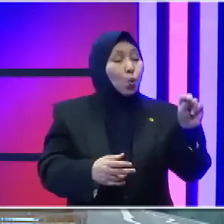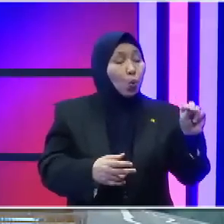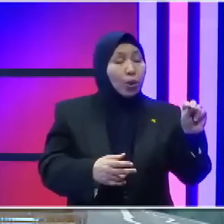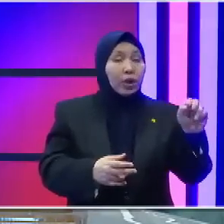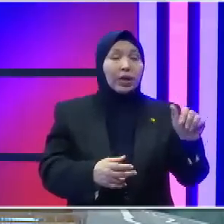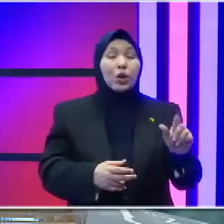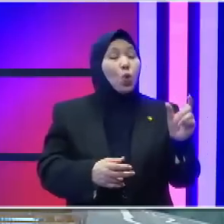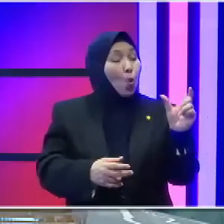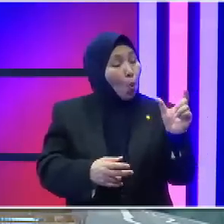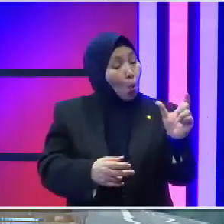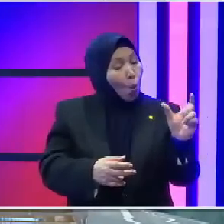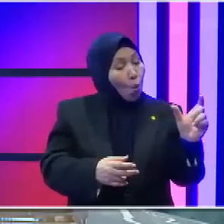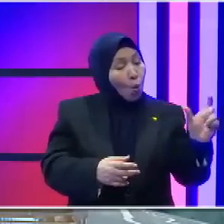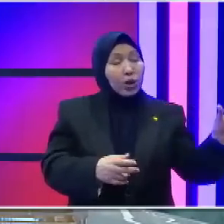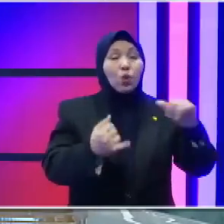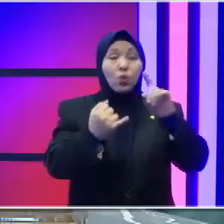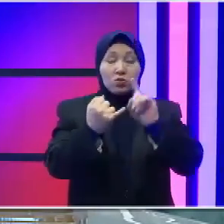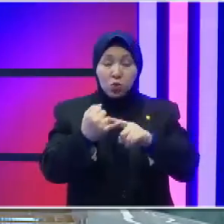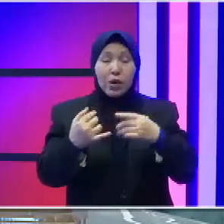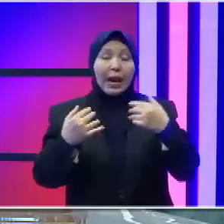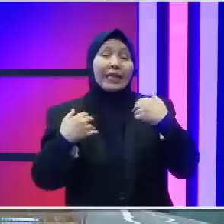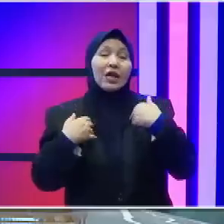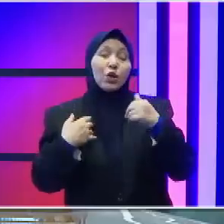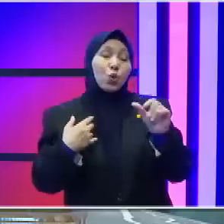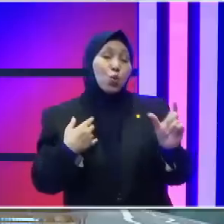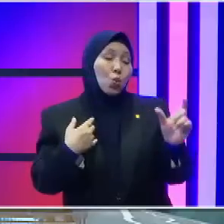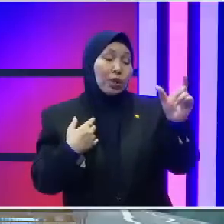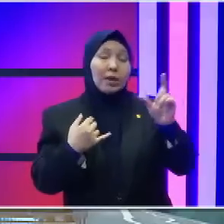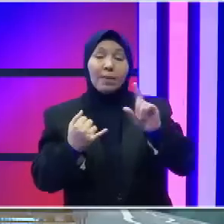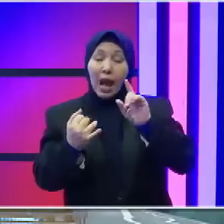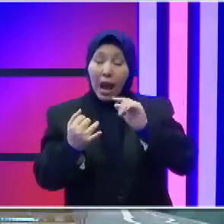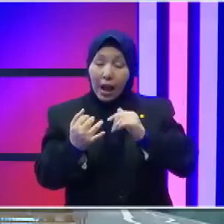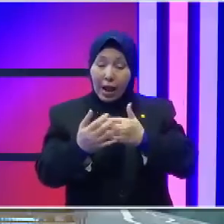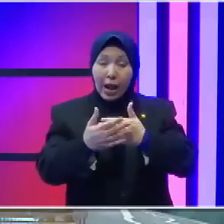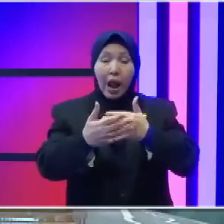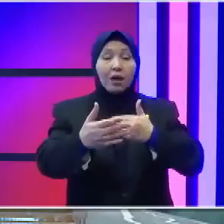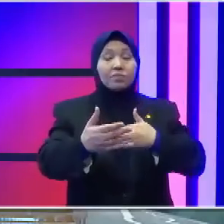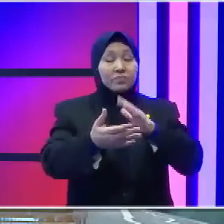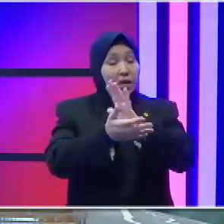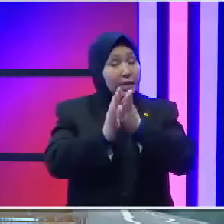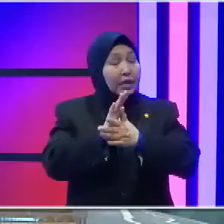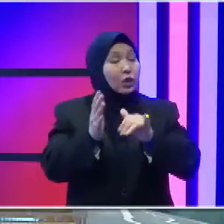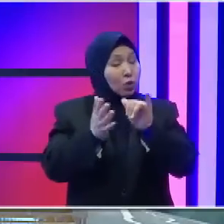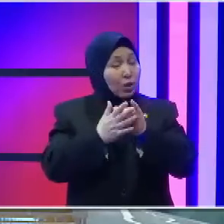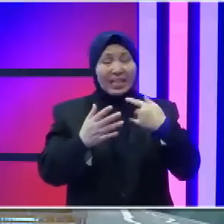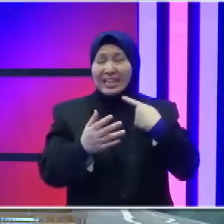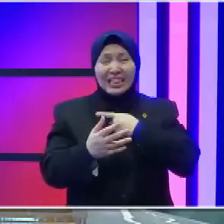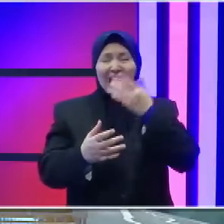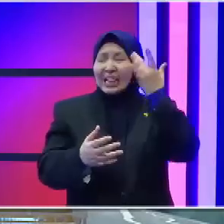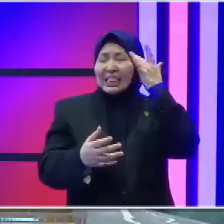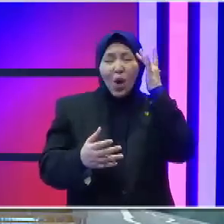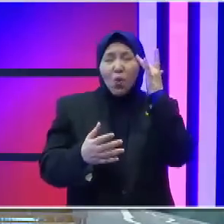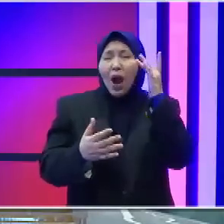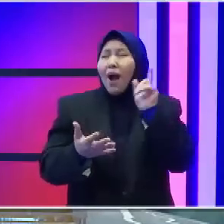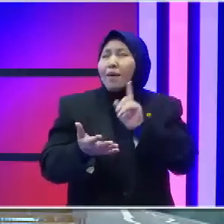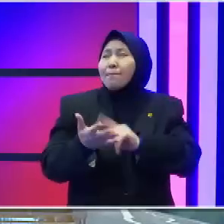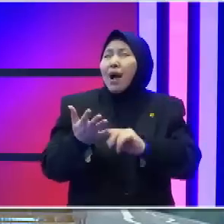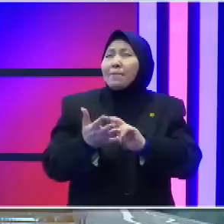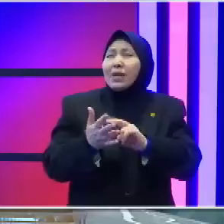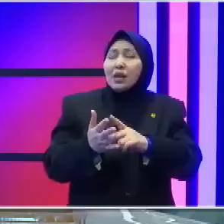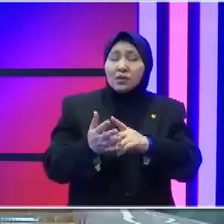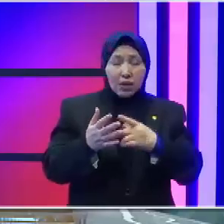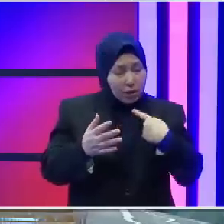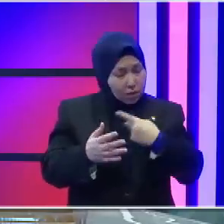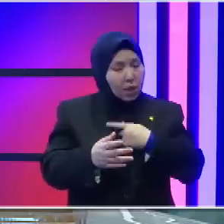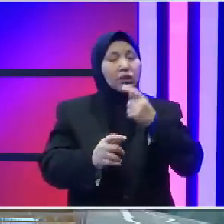nun. Ada hujung nun di belakang. Itu adalah huruf-huruf pembukaan surah. Walaupun kita tak mengetahui maknanya, tapi kita